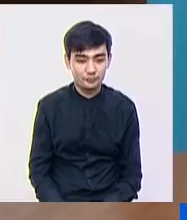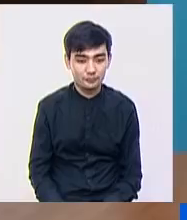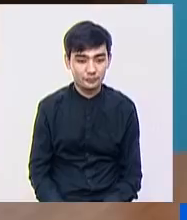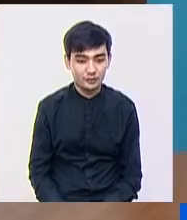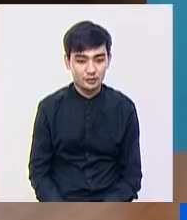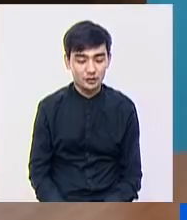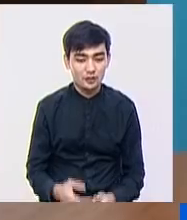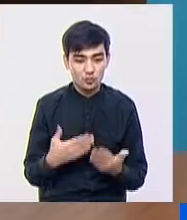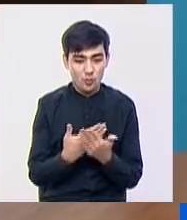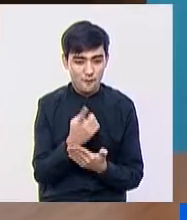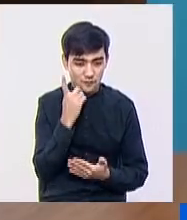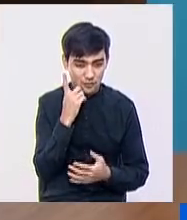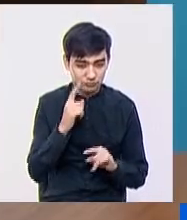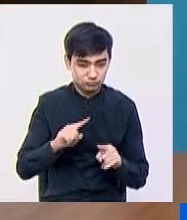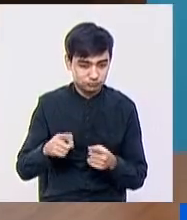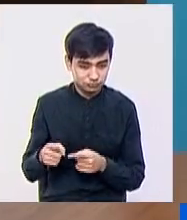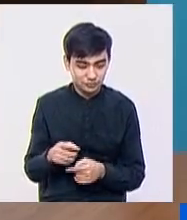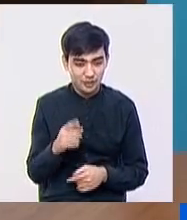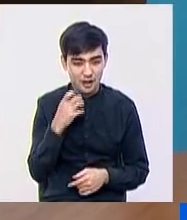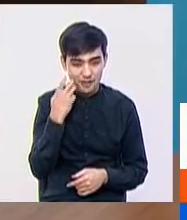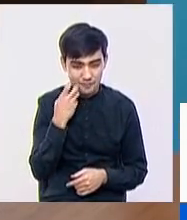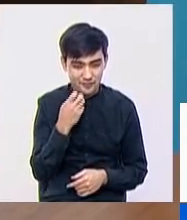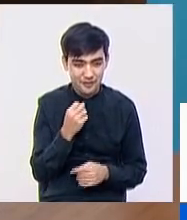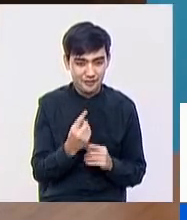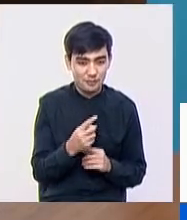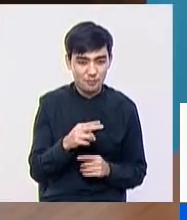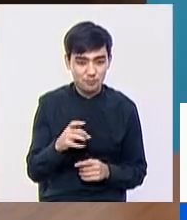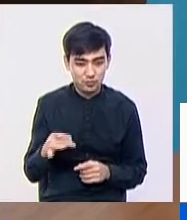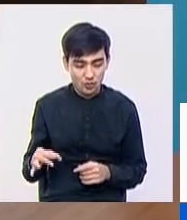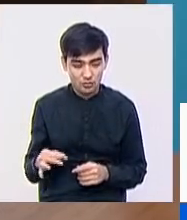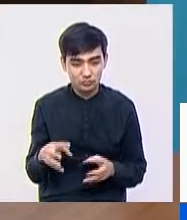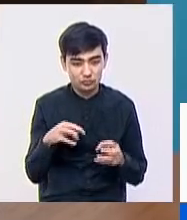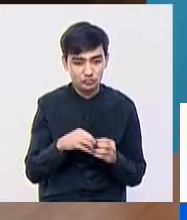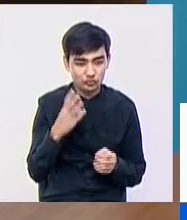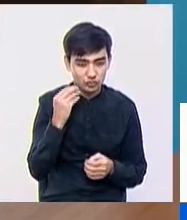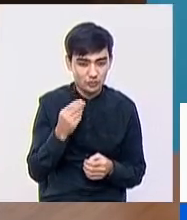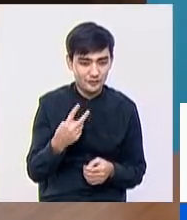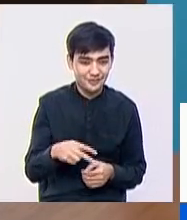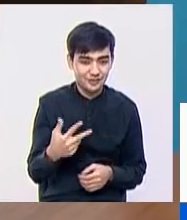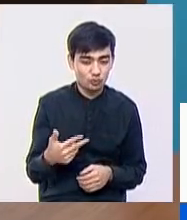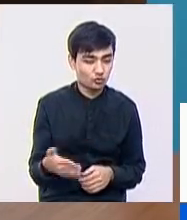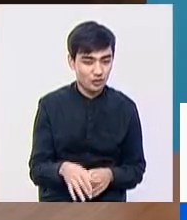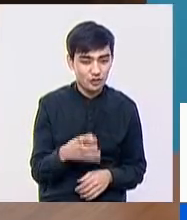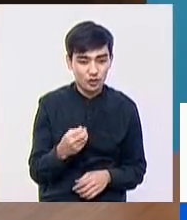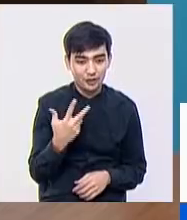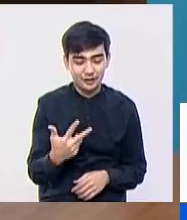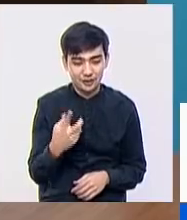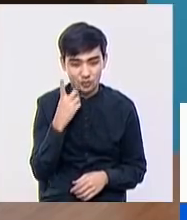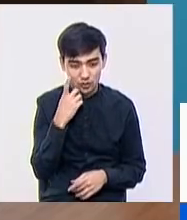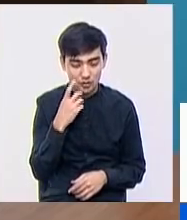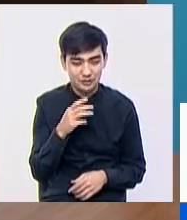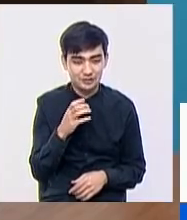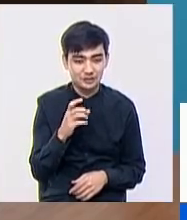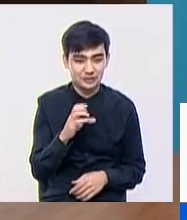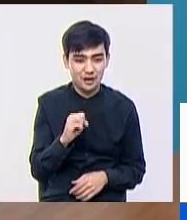Изъяты новые мобильные телефоны марки iPhone 11 Pro, количество 23 штук. И 3 телефона марки